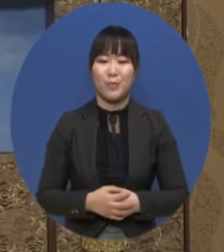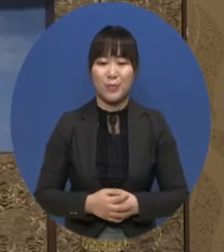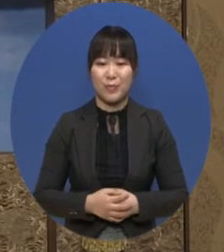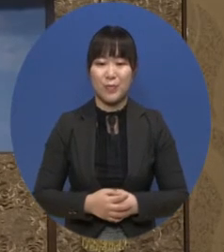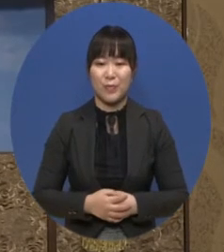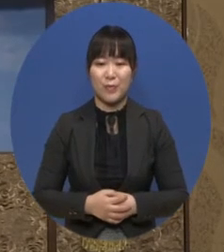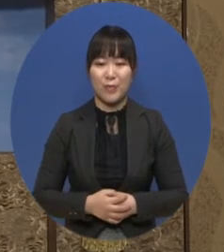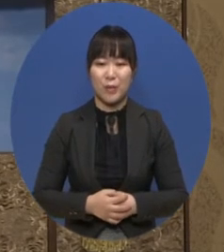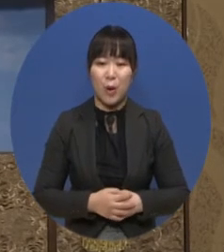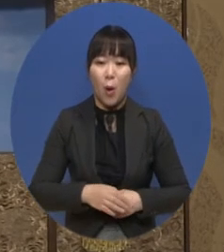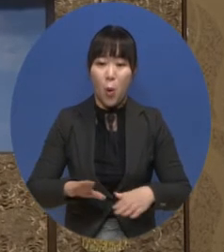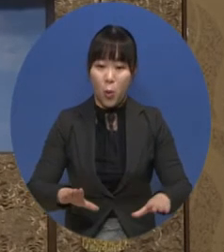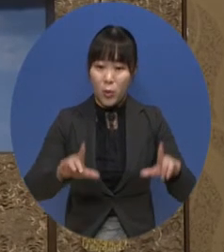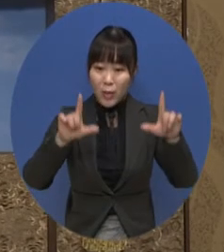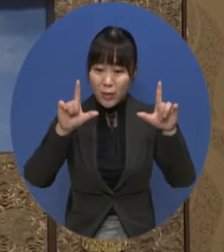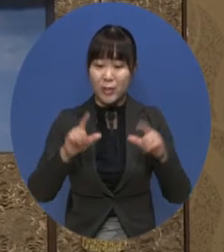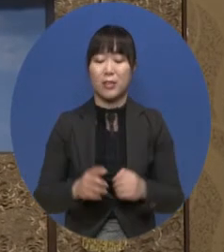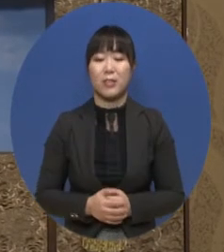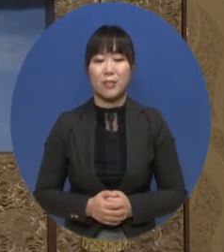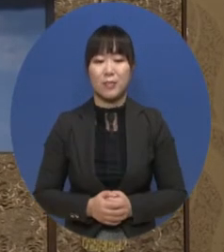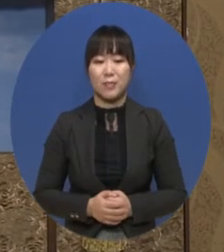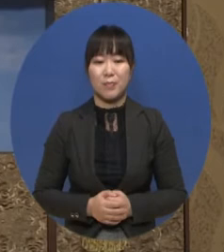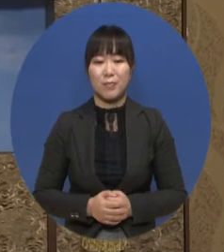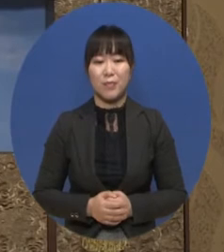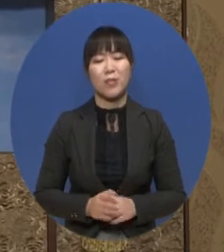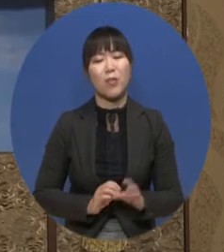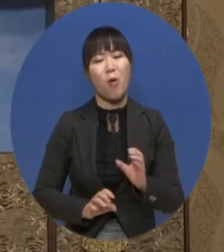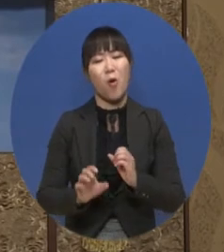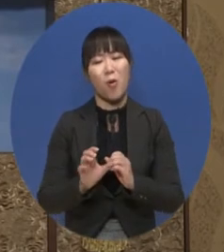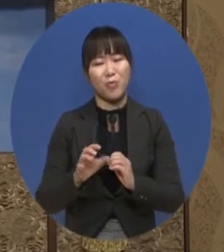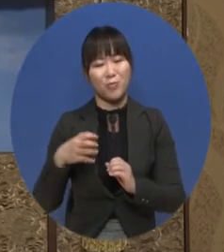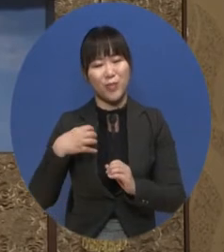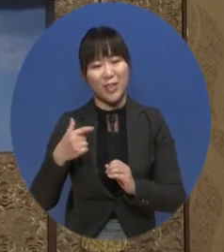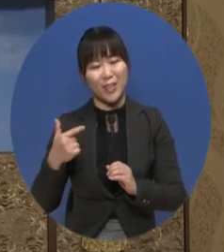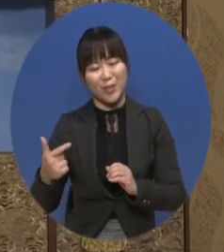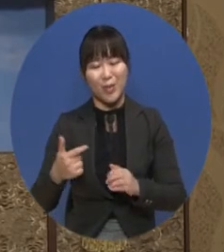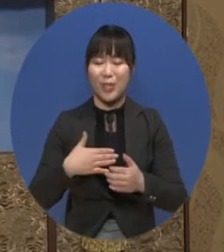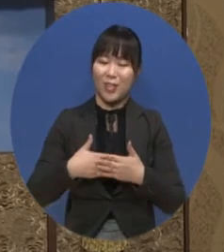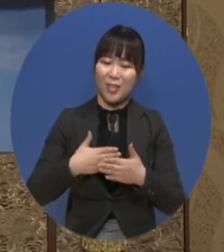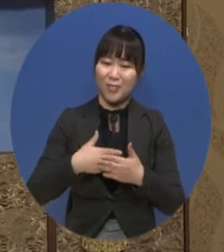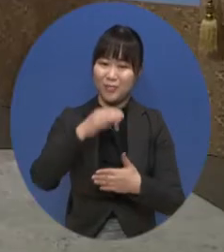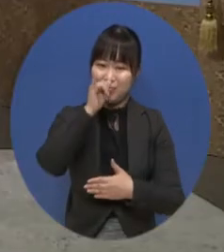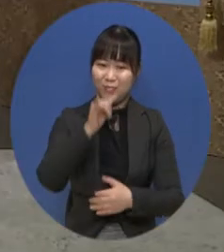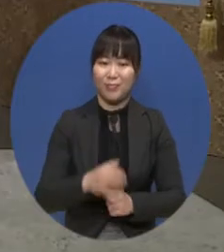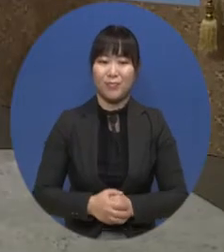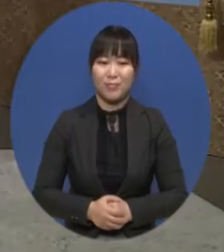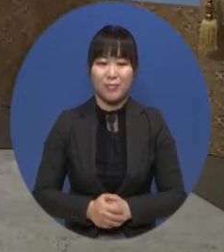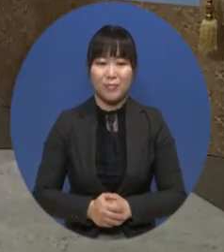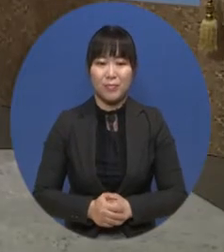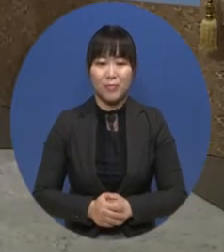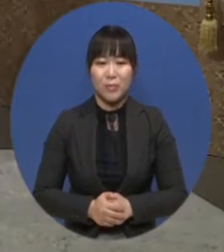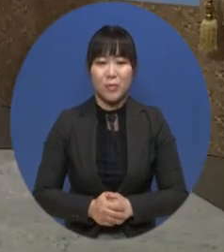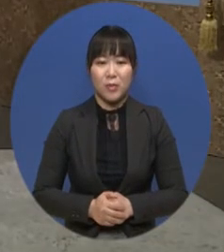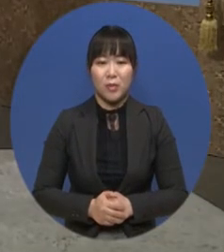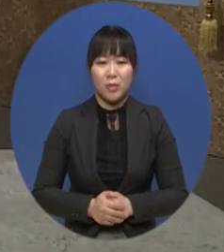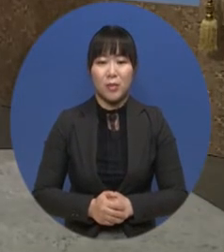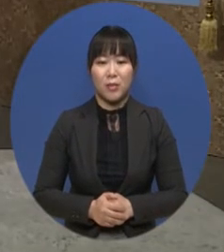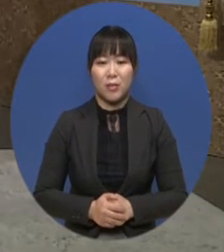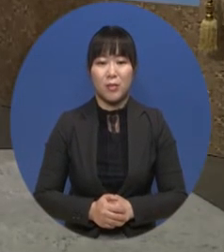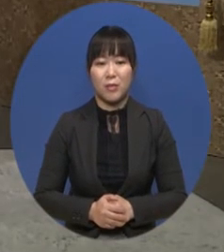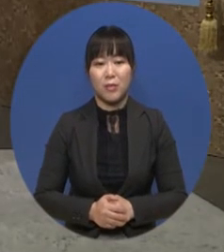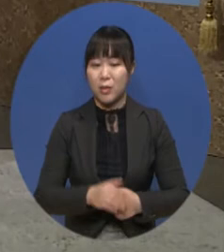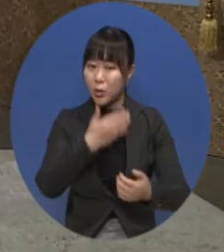네. 그래서 올해는 그래서 더 부담이 되기도 하고 설레기도 하고 그래요. 네. 그러니까 그